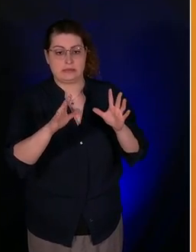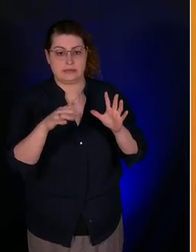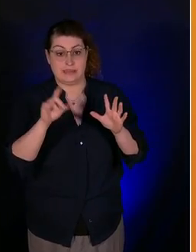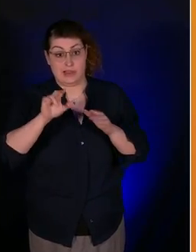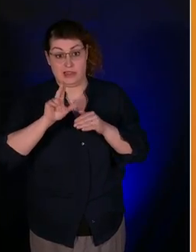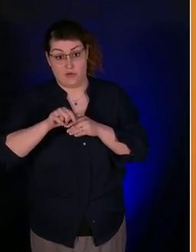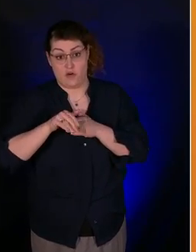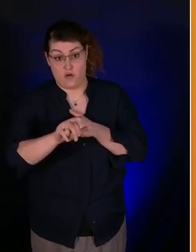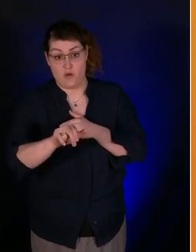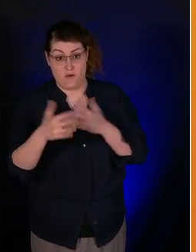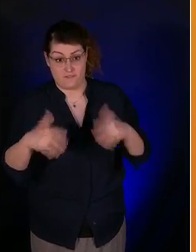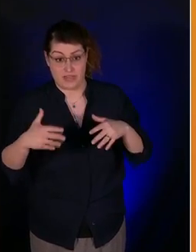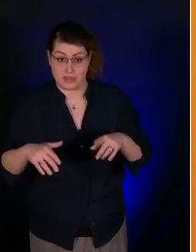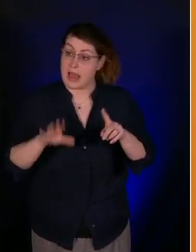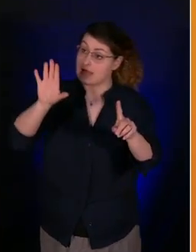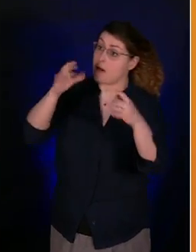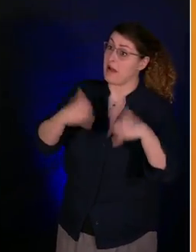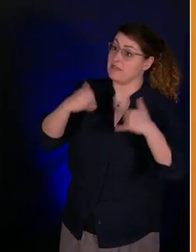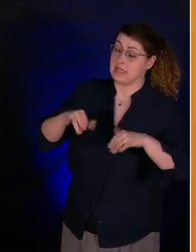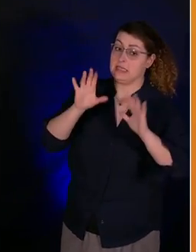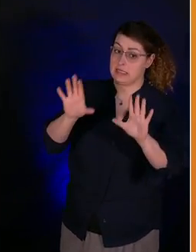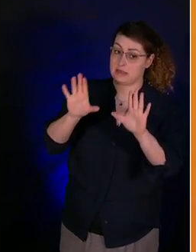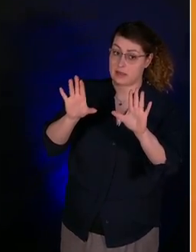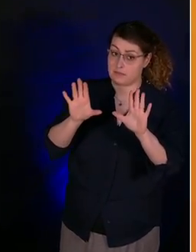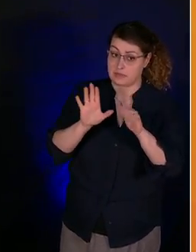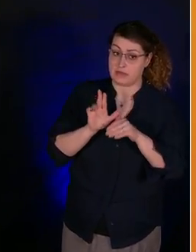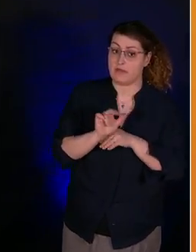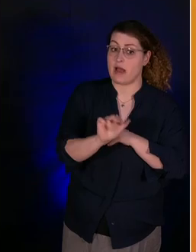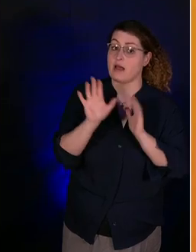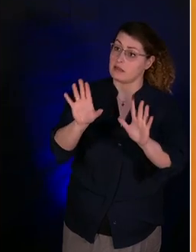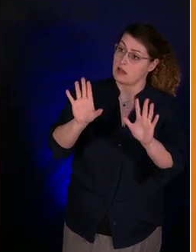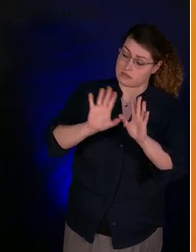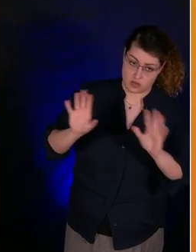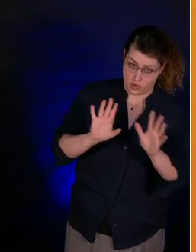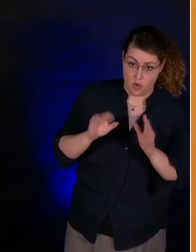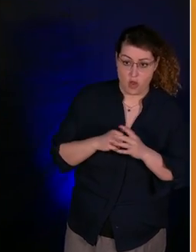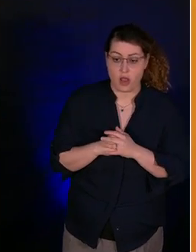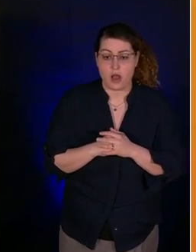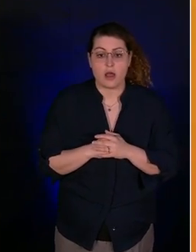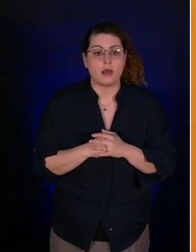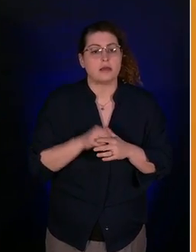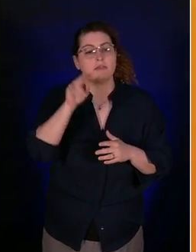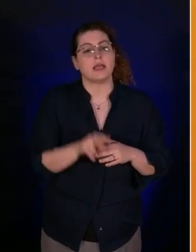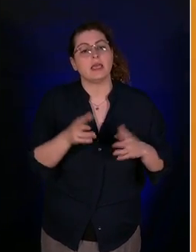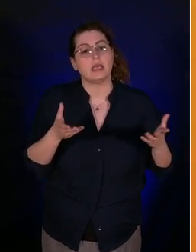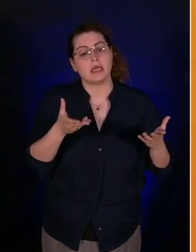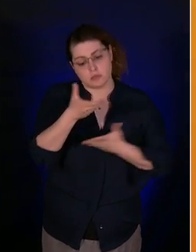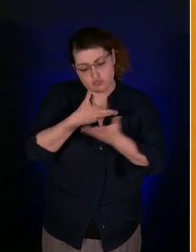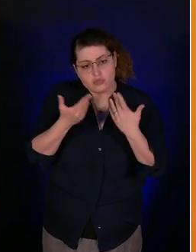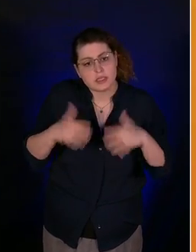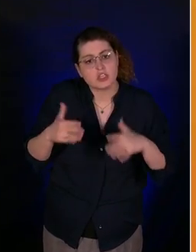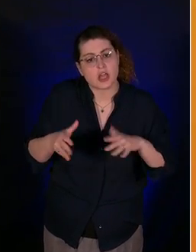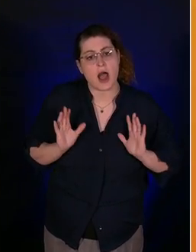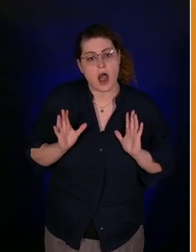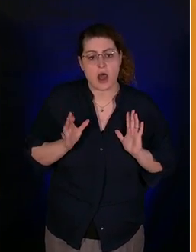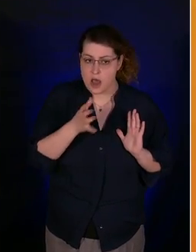conclure. Non, je finis. C'était bien joué. Non. Et donc, c'est vrai qu'on en a discuté.